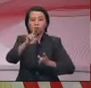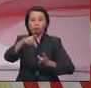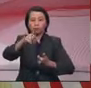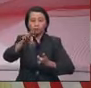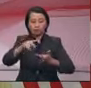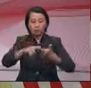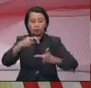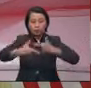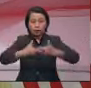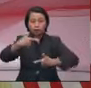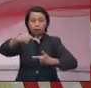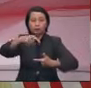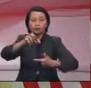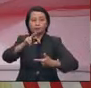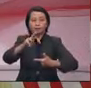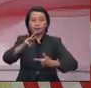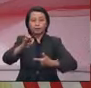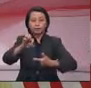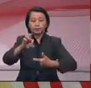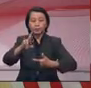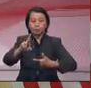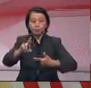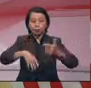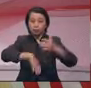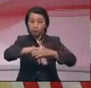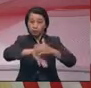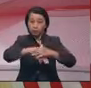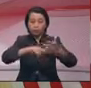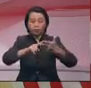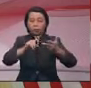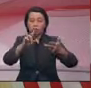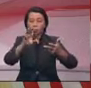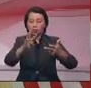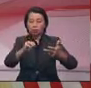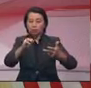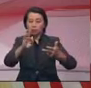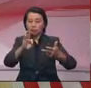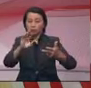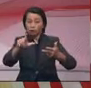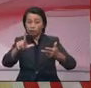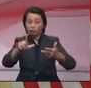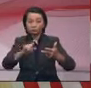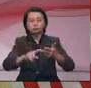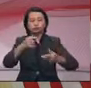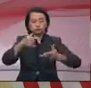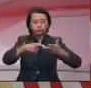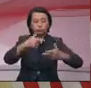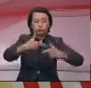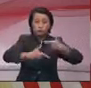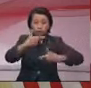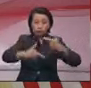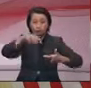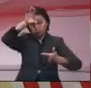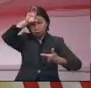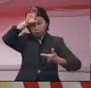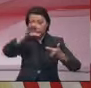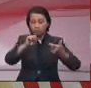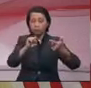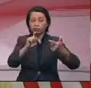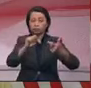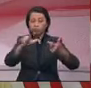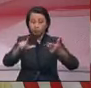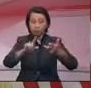Liga Premier bola sepak, MFL, Liga Sepak Takraw,